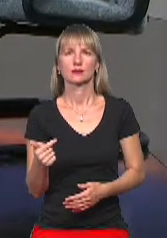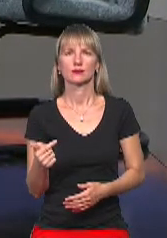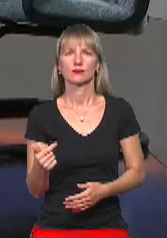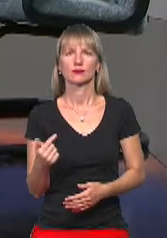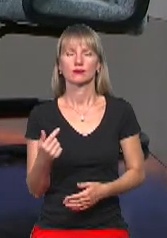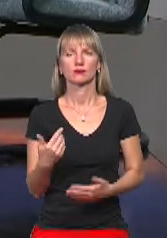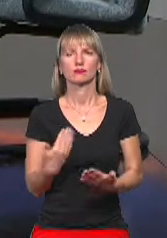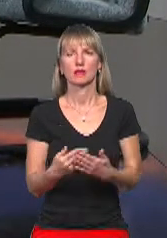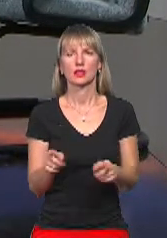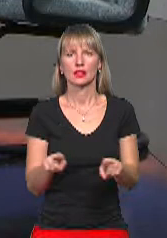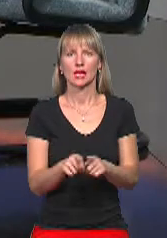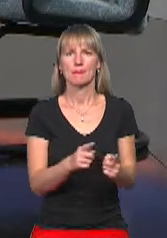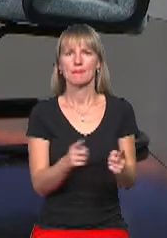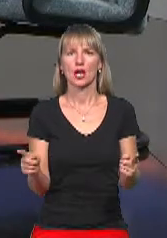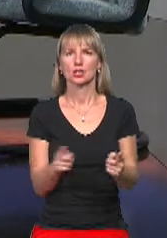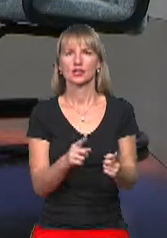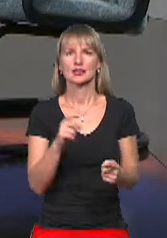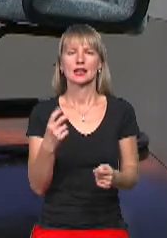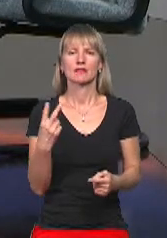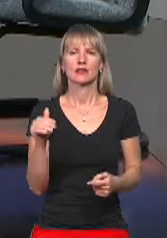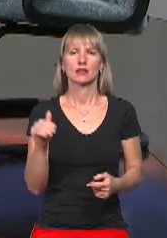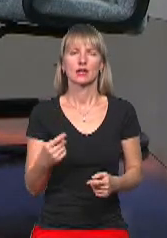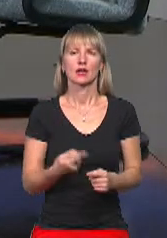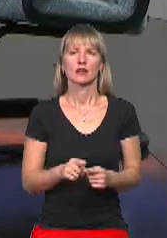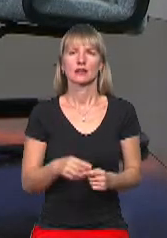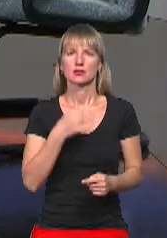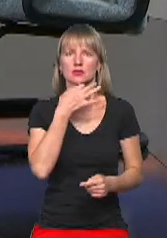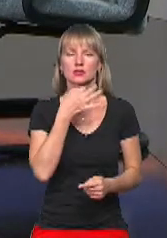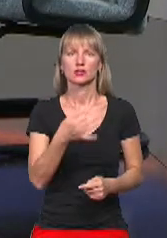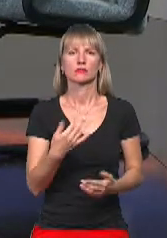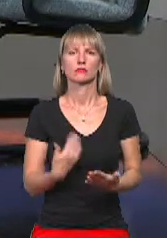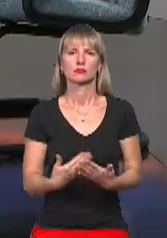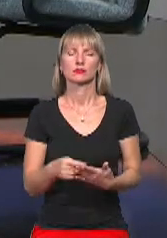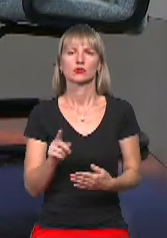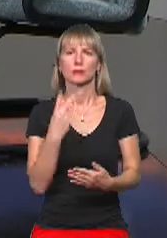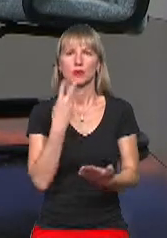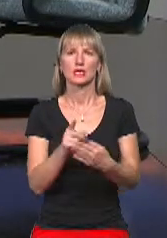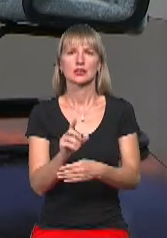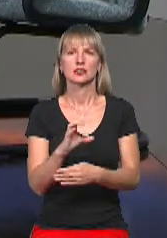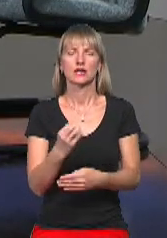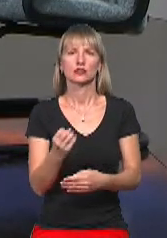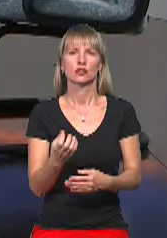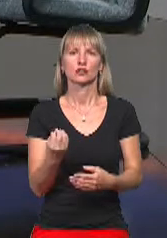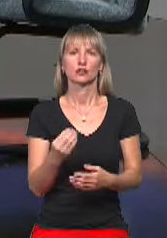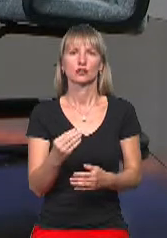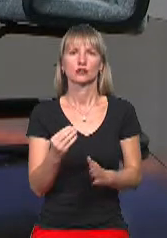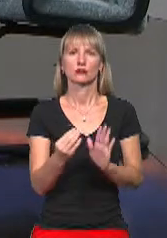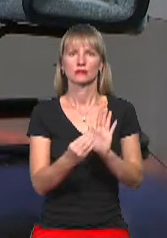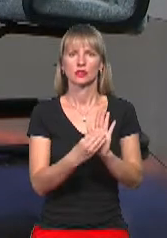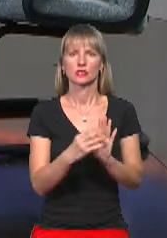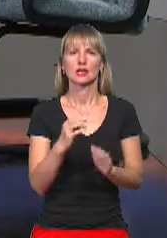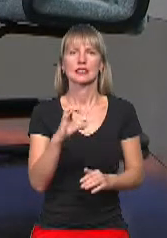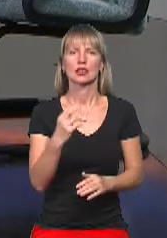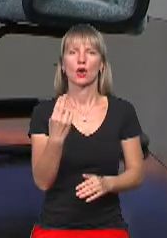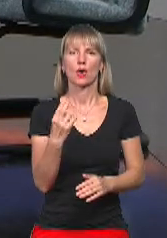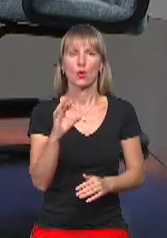в таких межах. За 2000 це там, скажімо, те, що показував Саша, наприклад, датчик ще на ЦО стоїть.